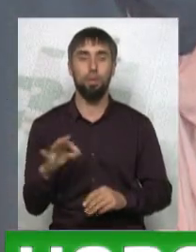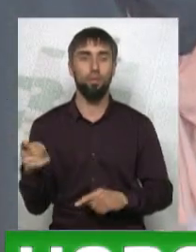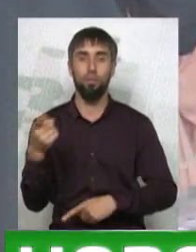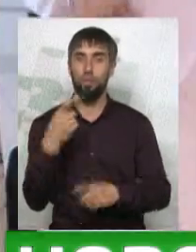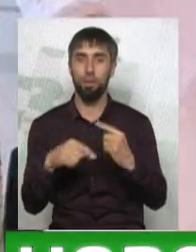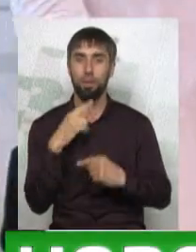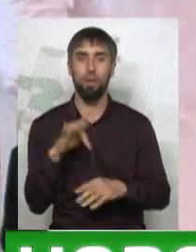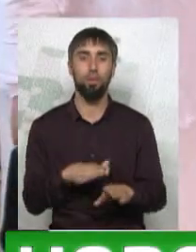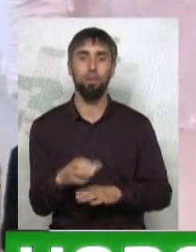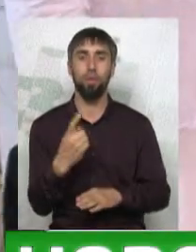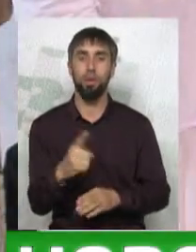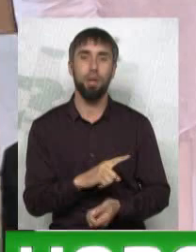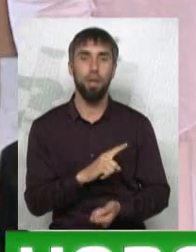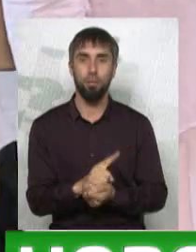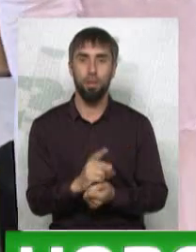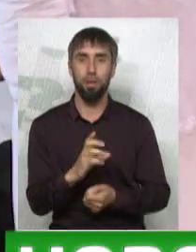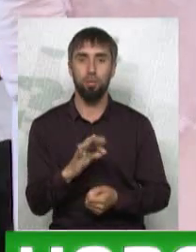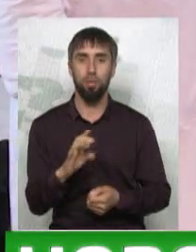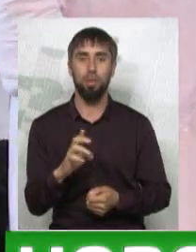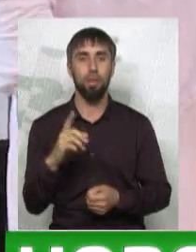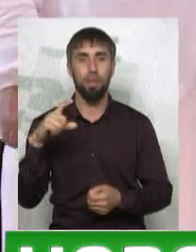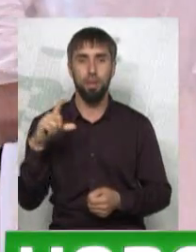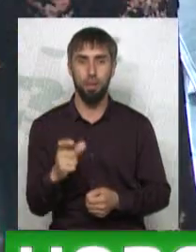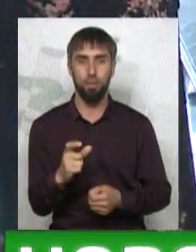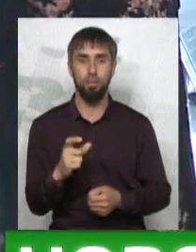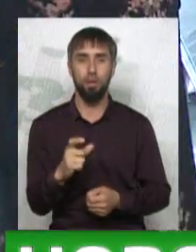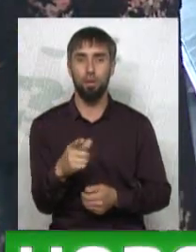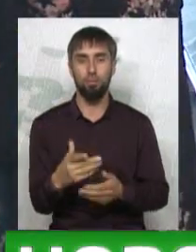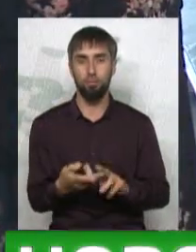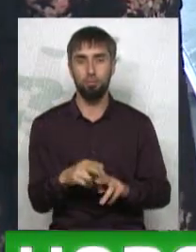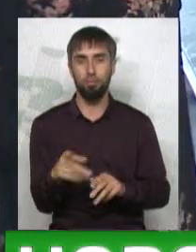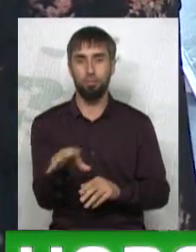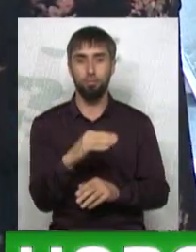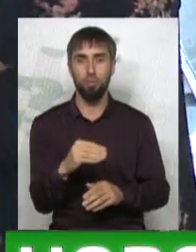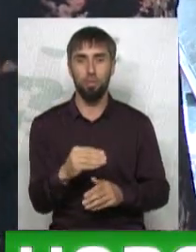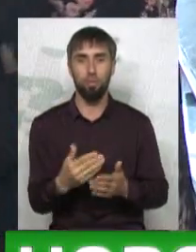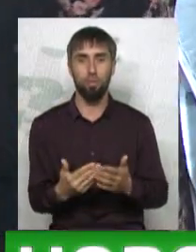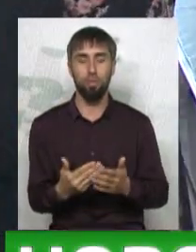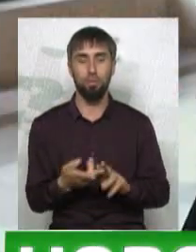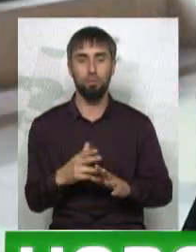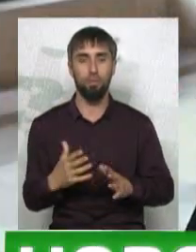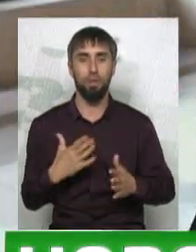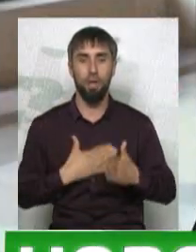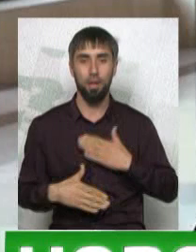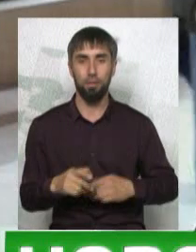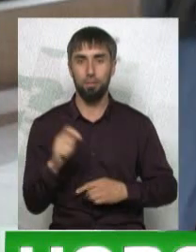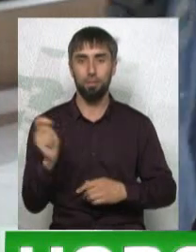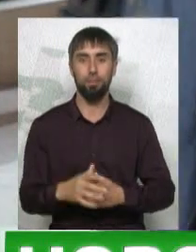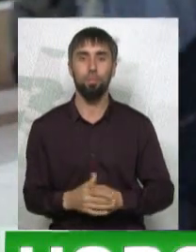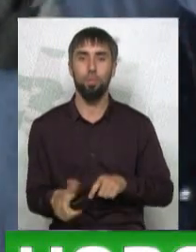Ингушетию. Выполнив еще один обязательный столб ислама, новоиспеченные хаджи привезли с собой массу положительных эмоций. Очень